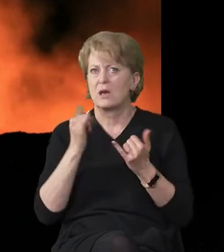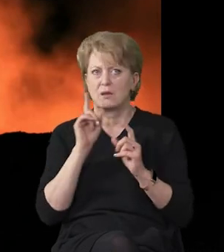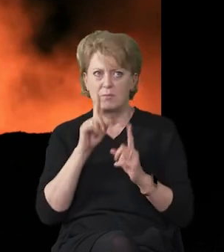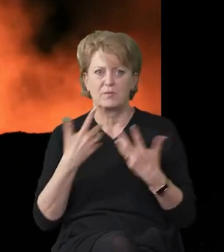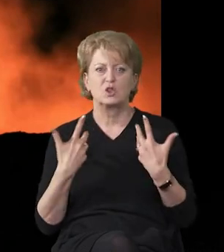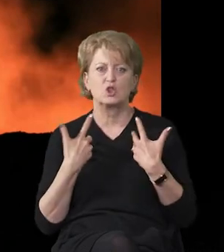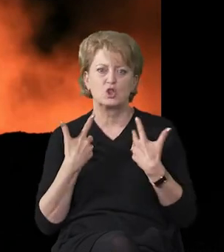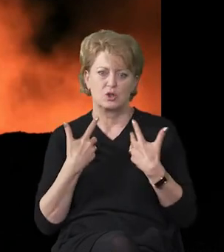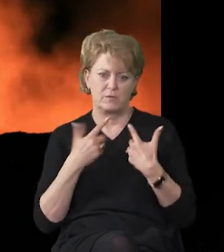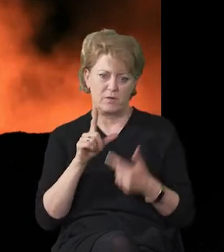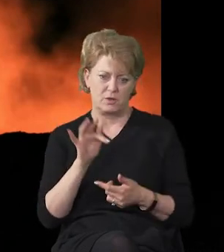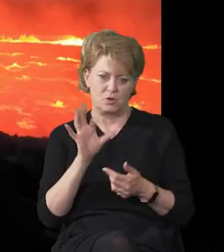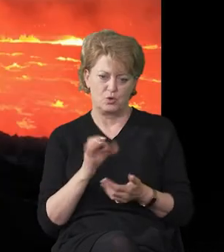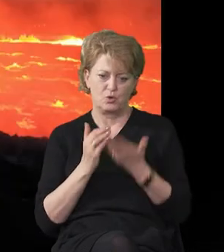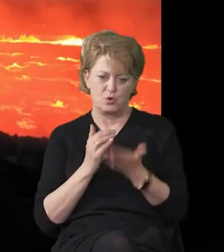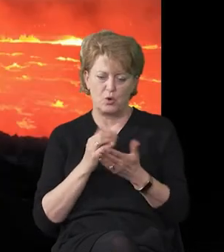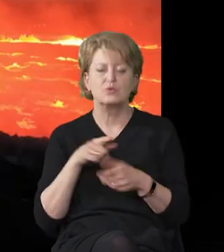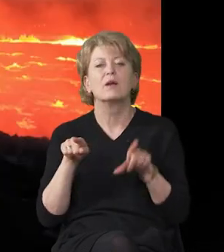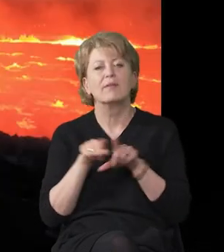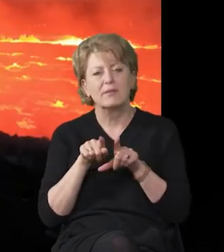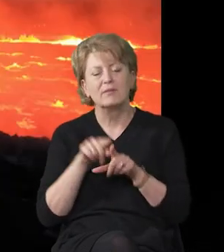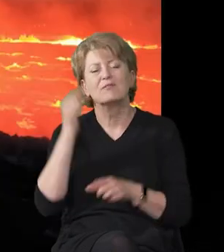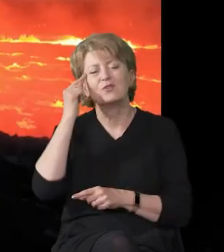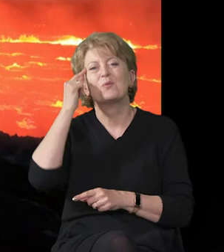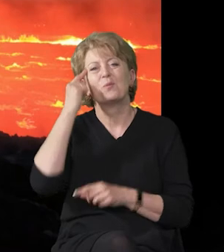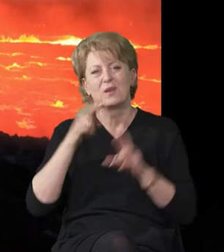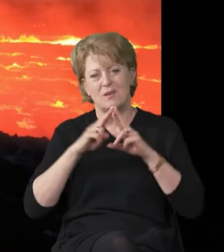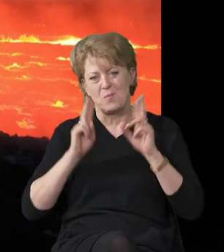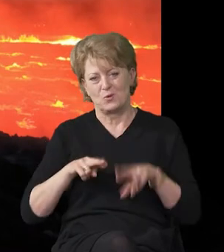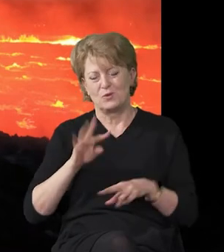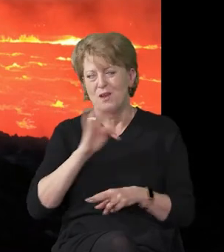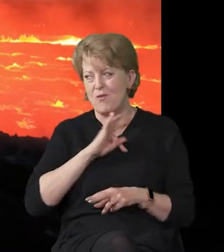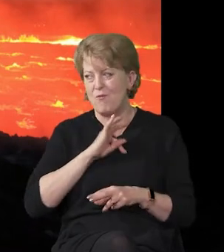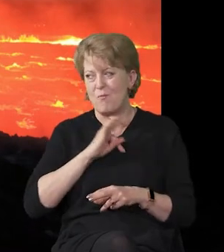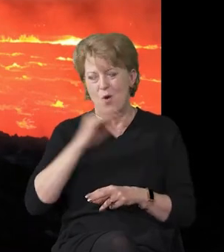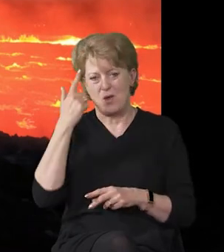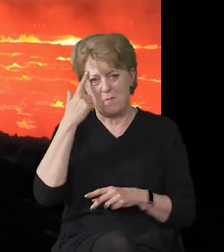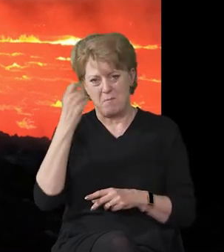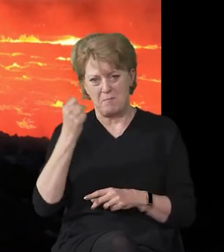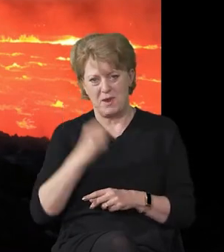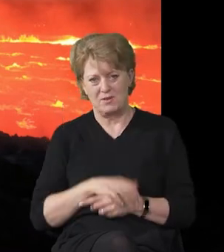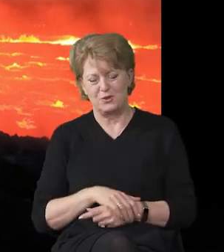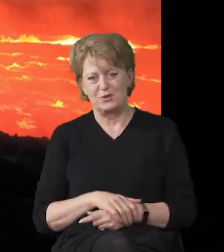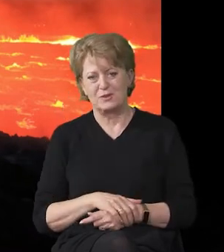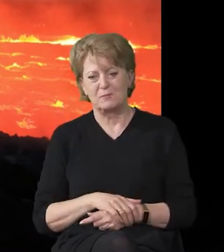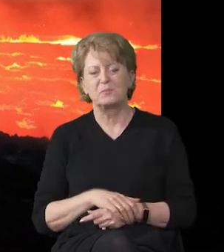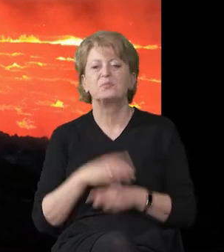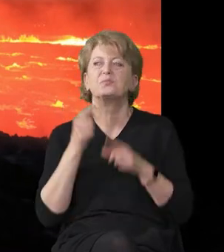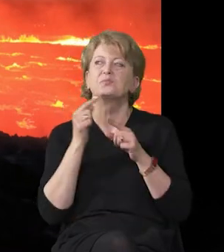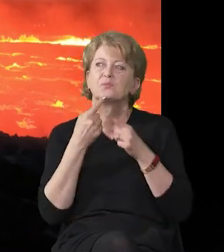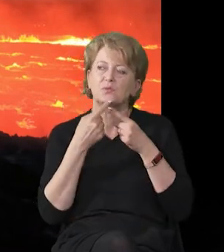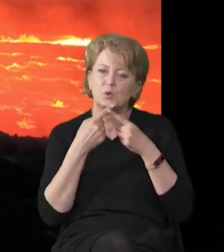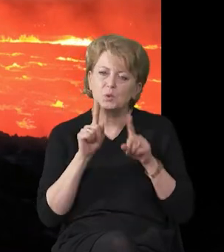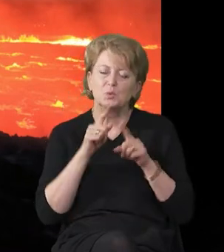No i oczywiście te wspomnienia także pozostaną chyba w mojej pamięci. Po takim krótkim śnie właśnie w okolicy